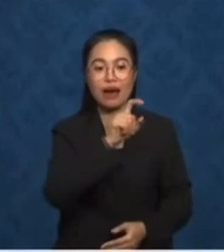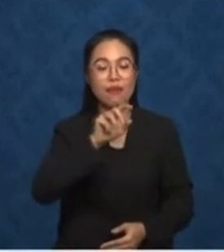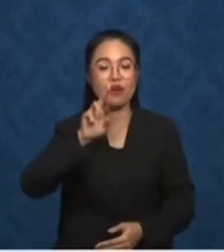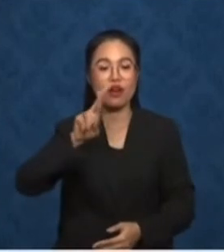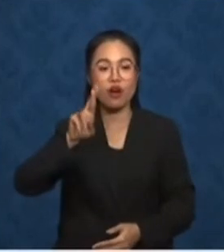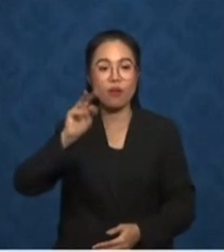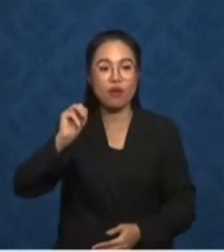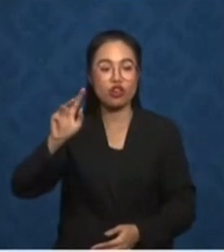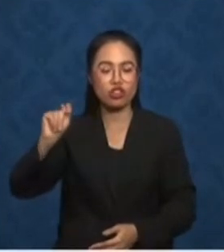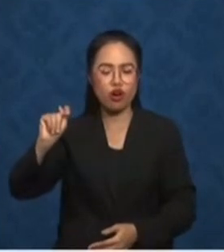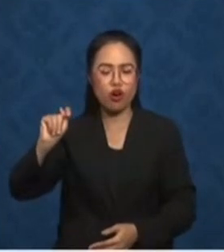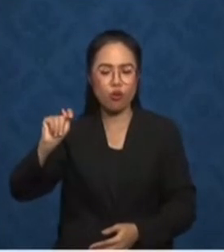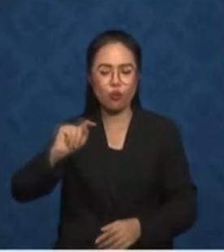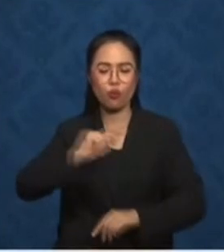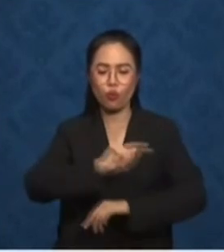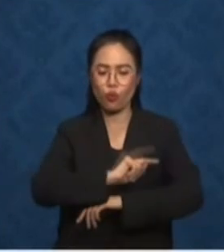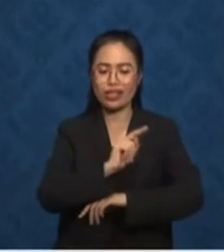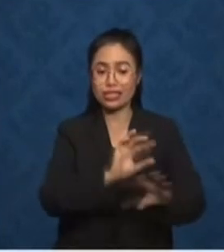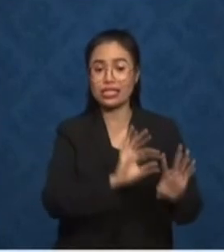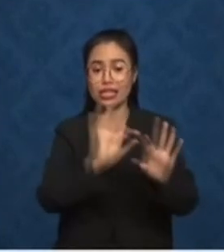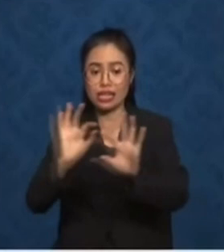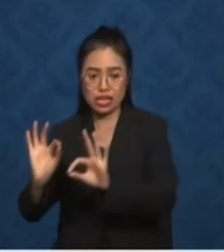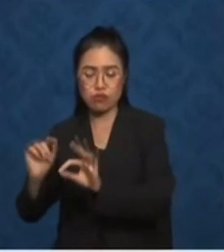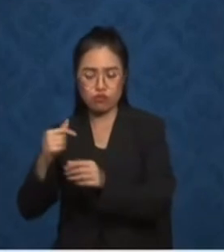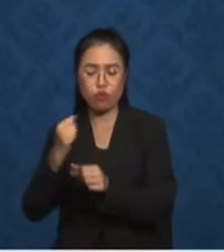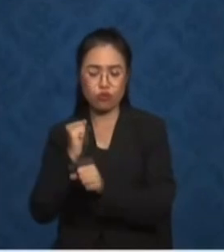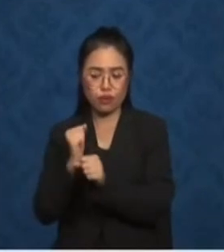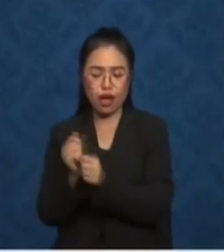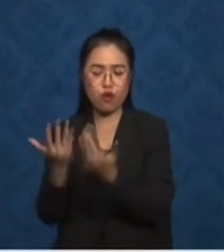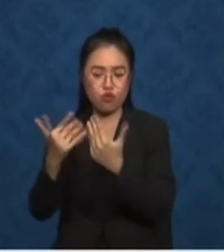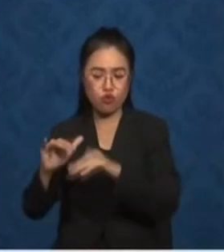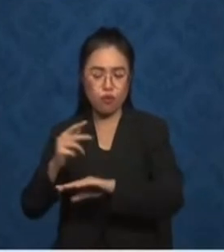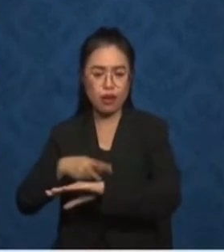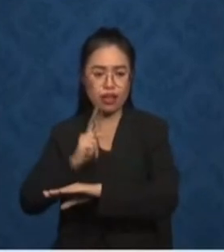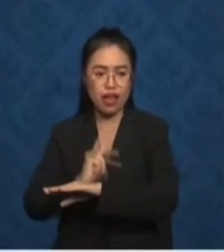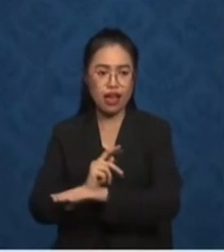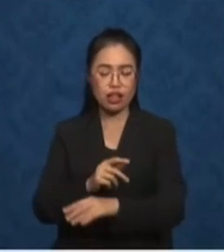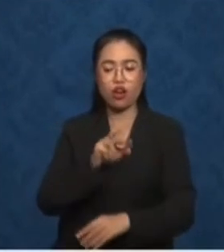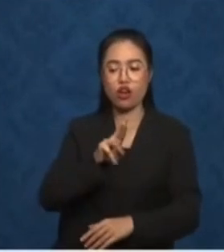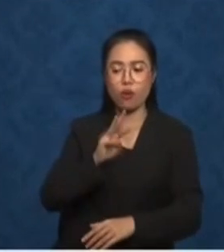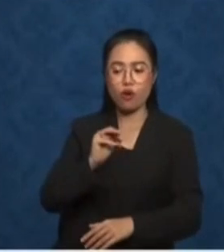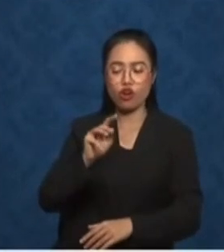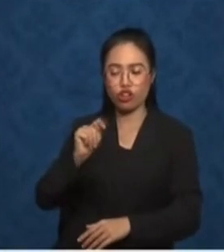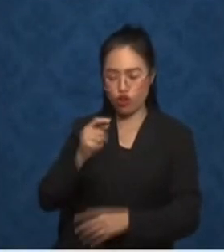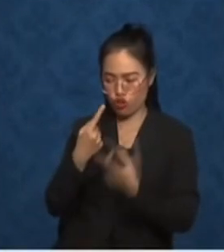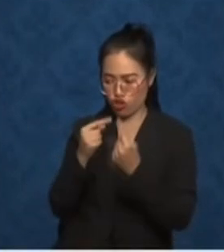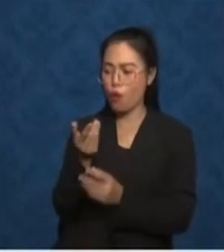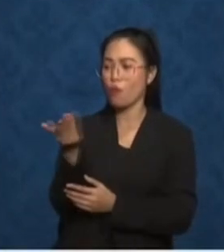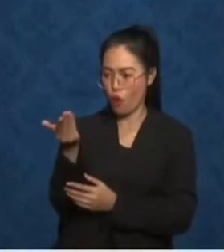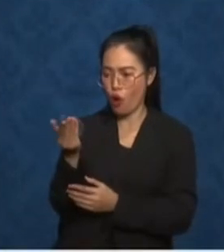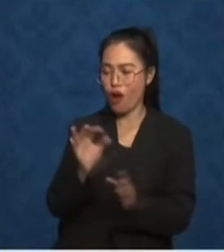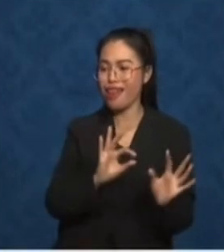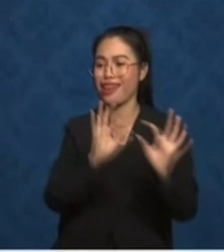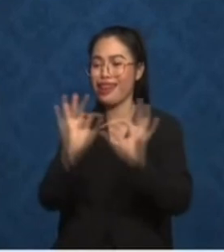วันที่ถูกเลื่อนนะครับผมก็อยู่ กบท่ประธานแล้วก็ธรมธานกบอกวาท่านรัฐมนตีจะขอเลื่อนมาเป็นวันที่ 29